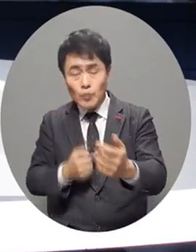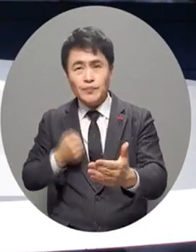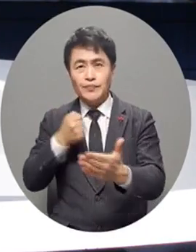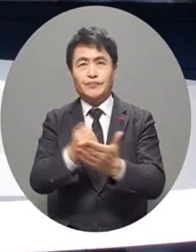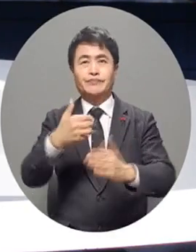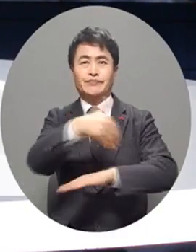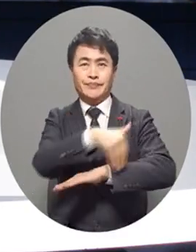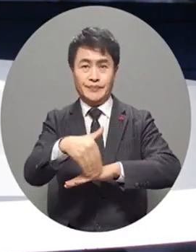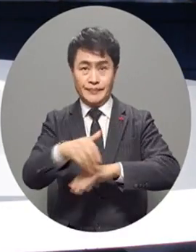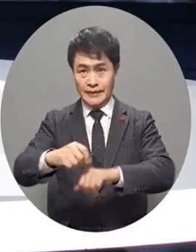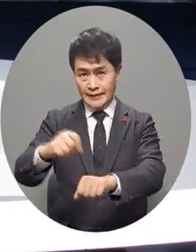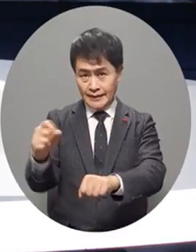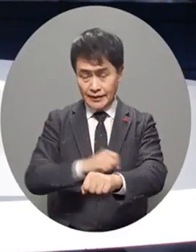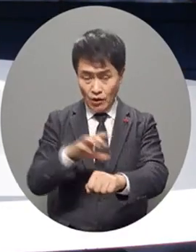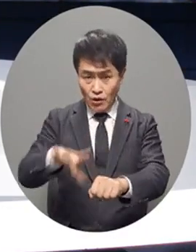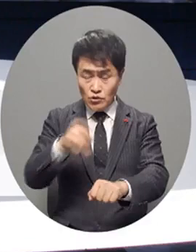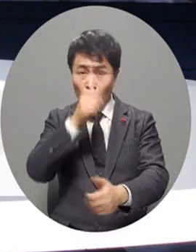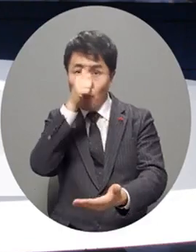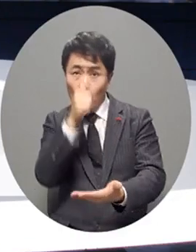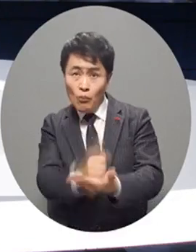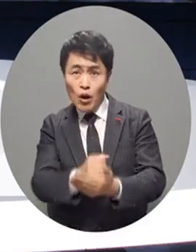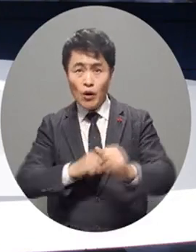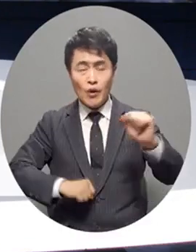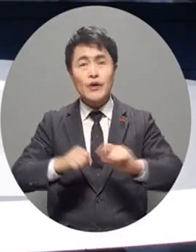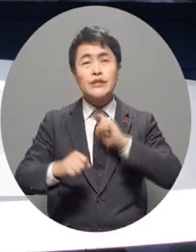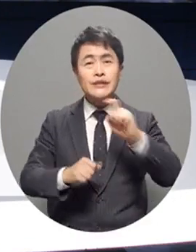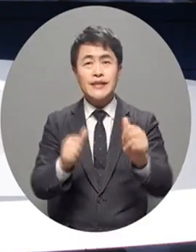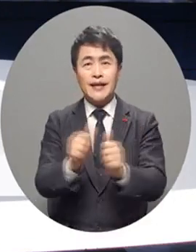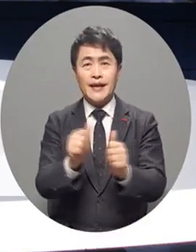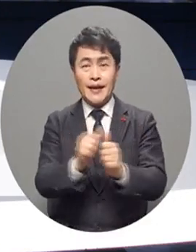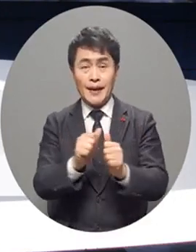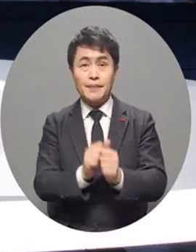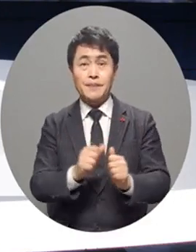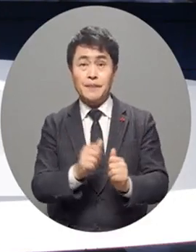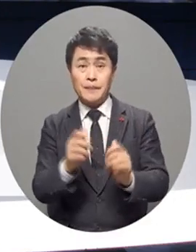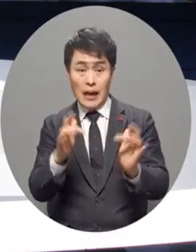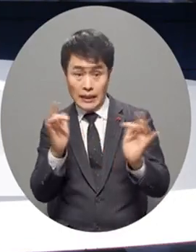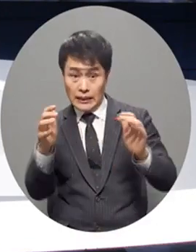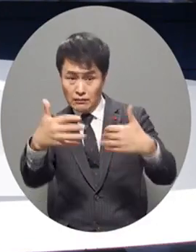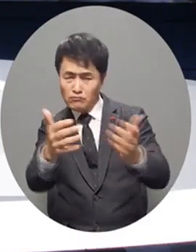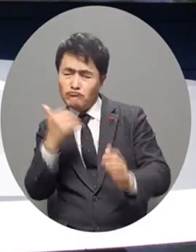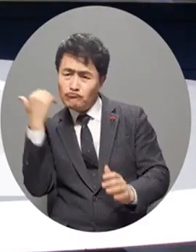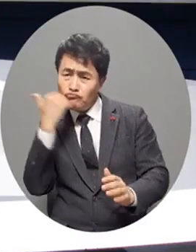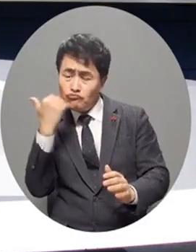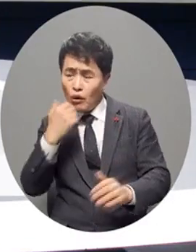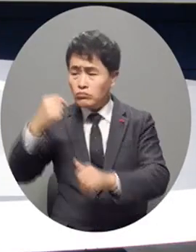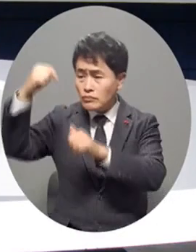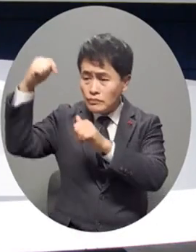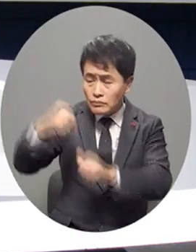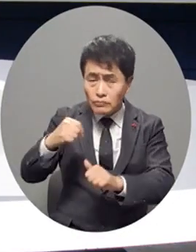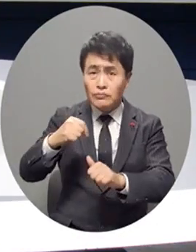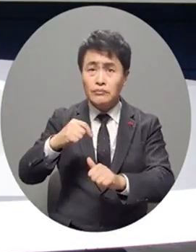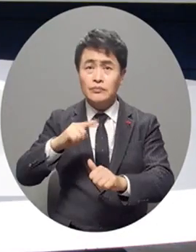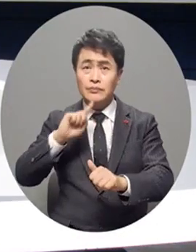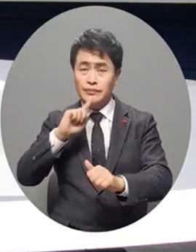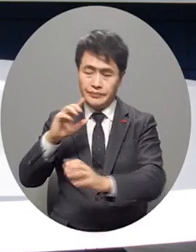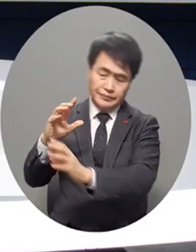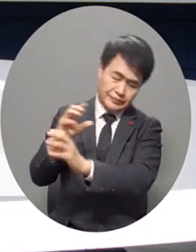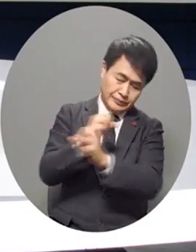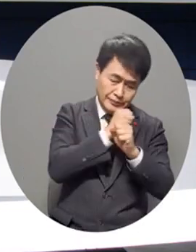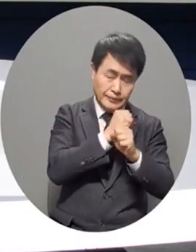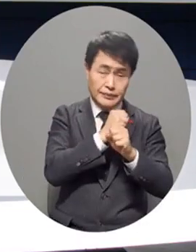예정입니다. 특히 최초 범행을 저지른 10대 남성은 텔레그램에서 누군가에게 범행을 지시받은 것으로 파악이